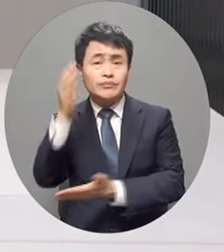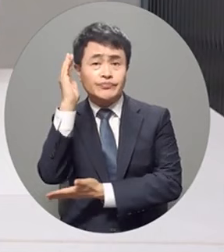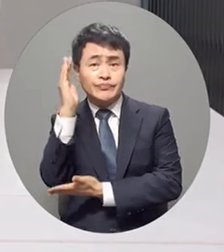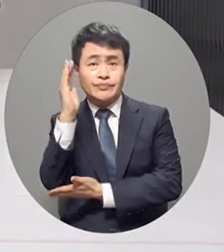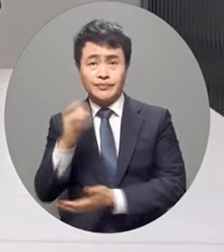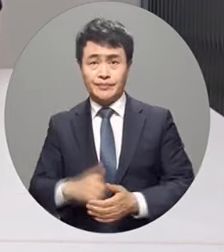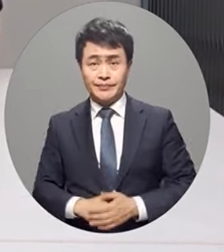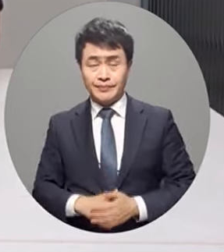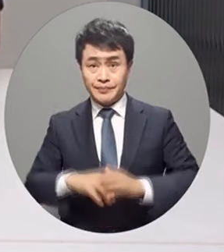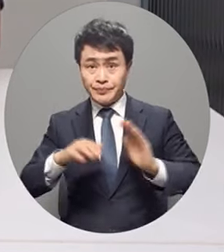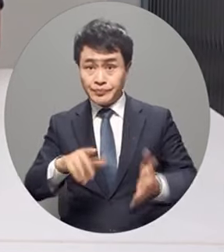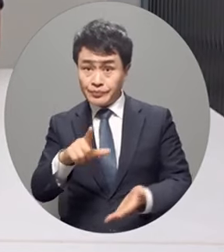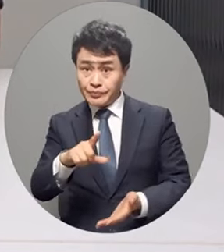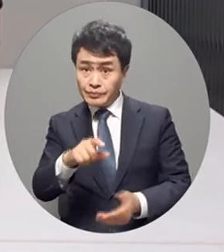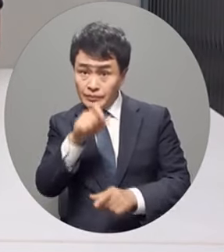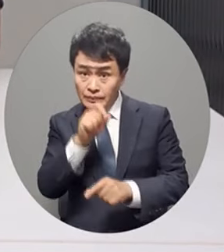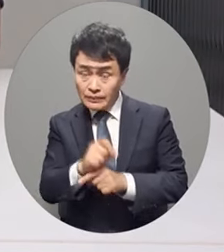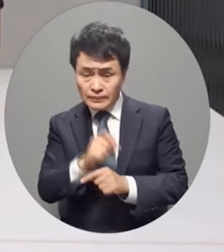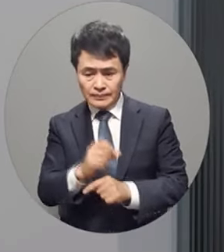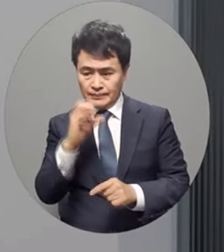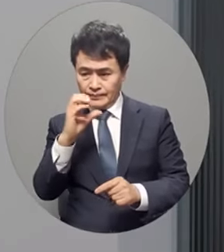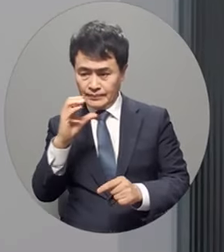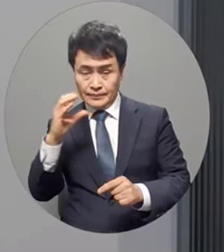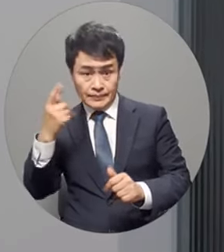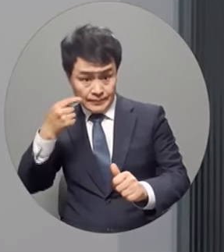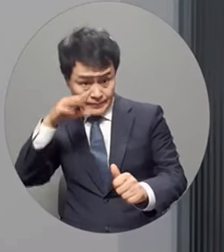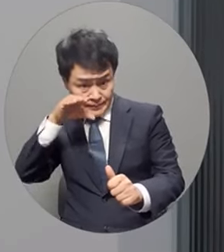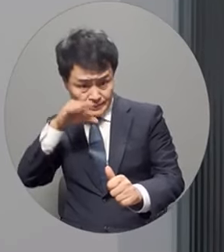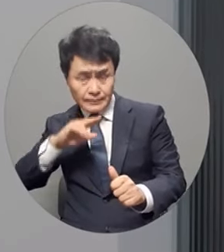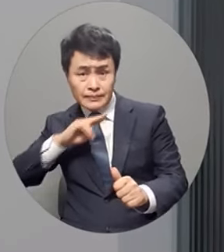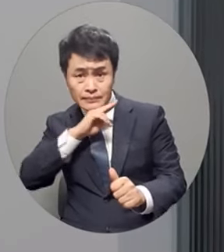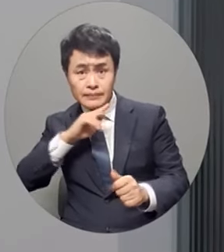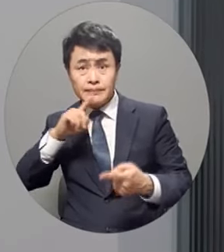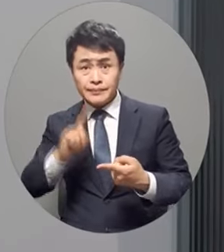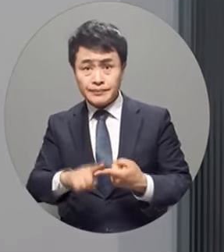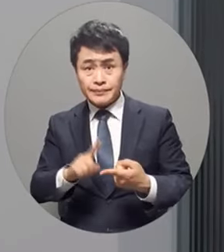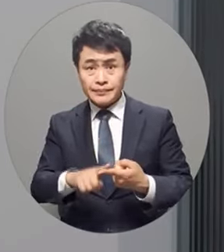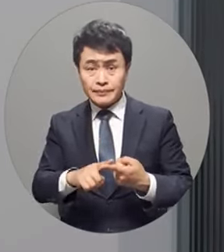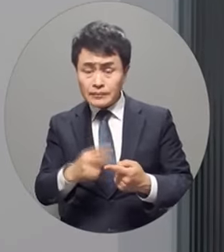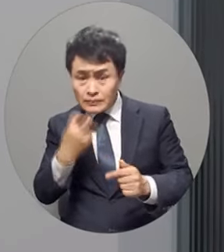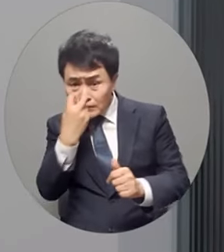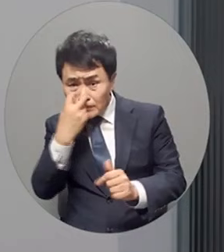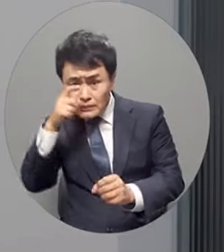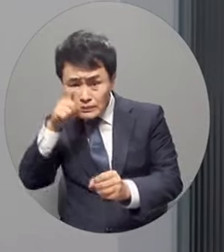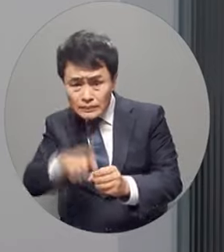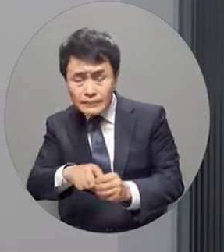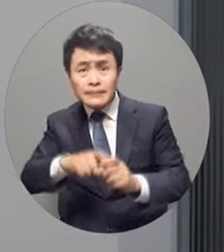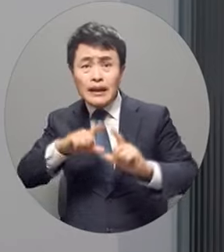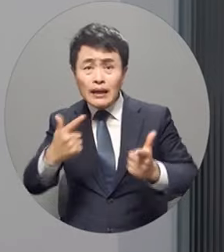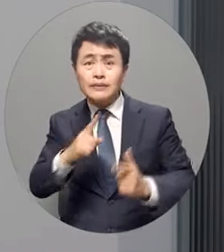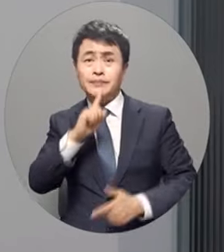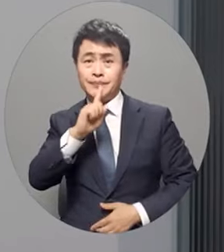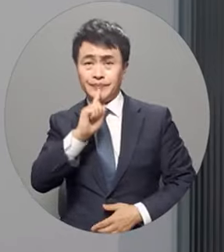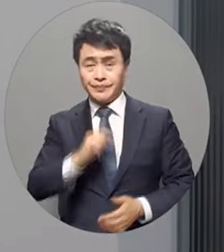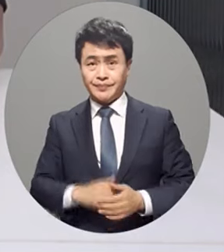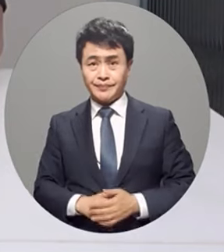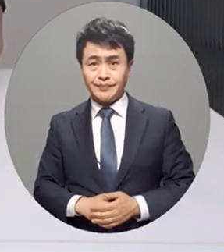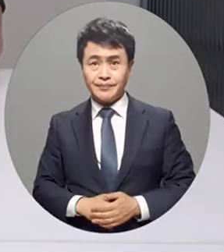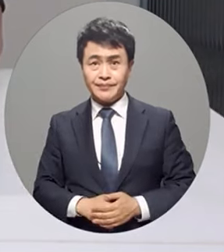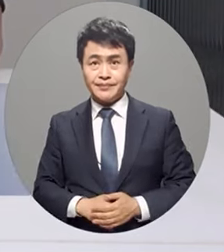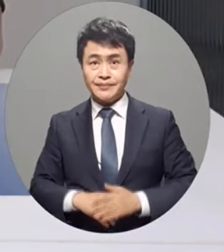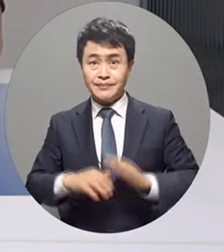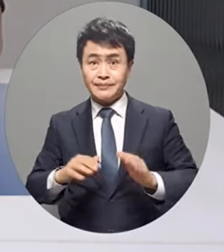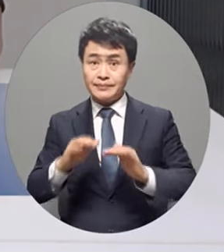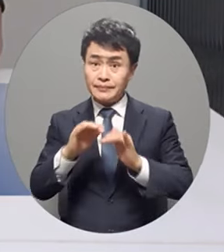반박했습니다 먼저 직원들을 CCTV 감시했다는 의혹에 대해 감시 목적이 아니었다고 선을었습니다